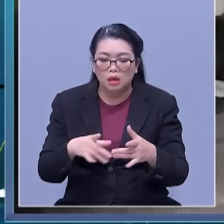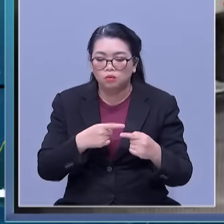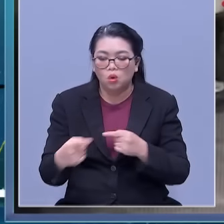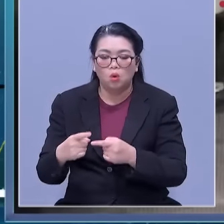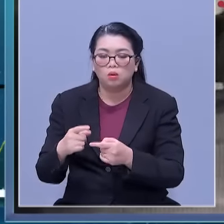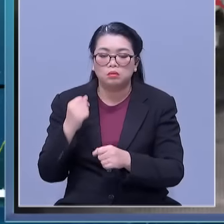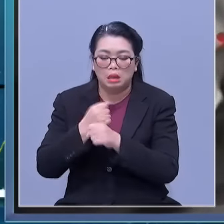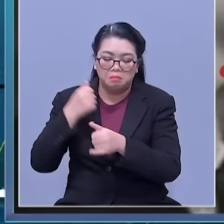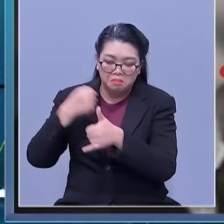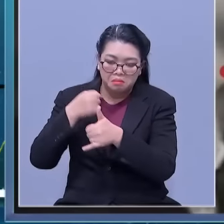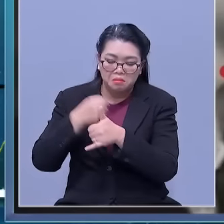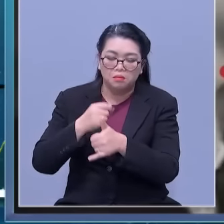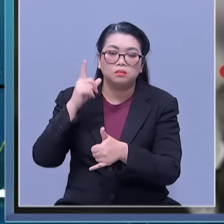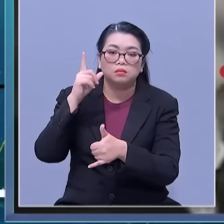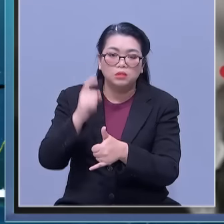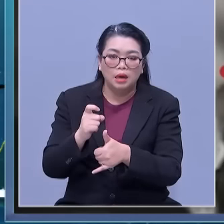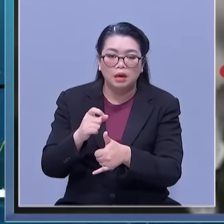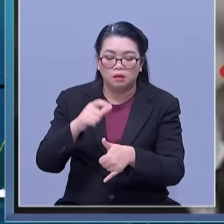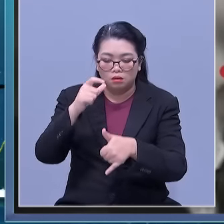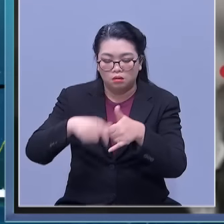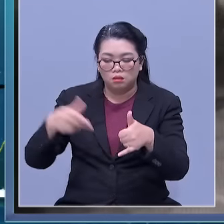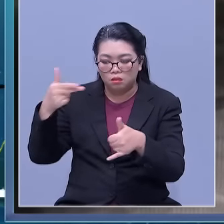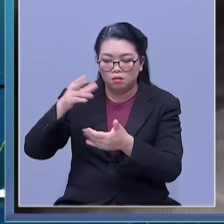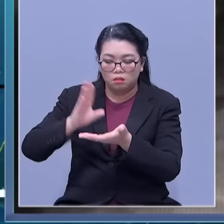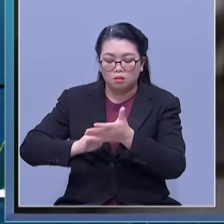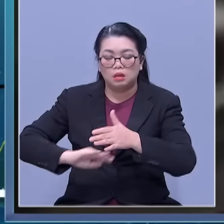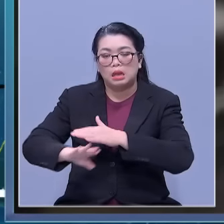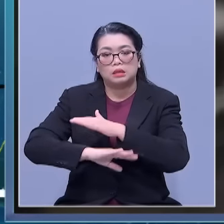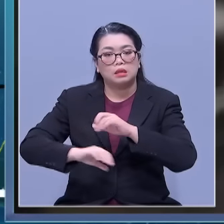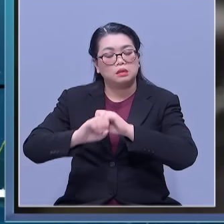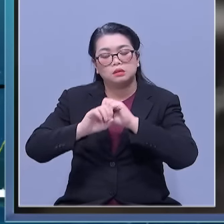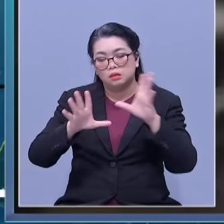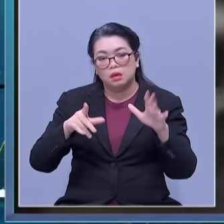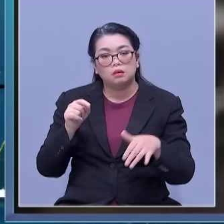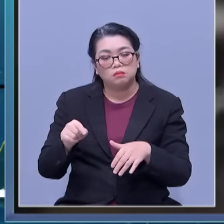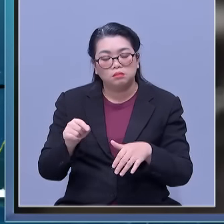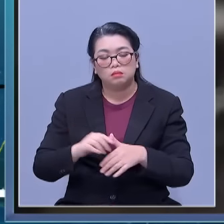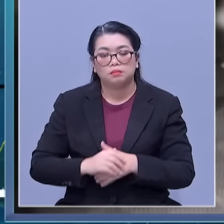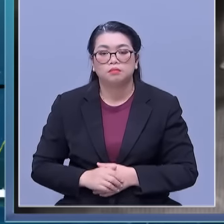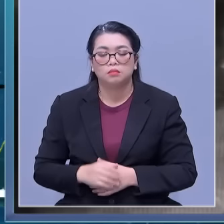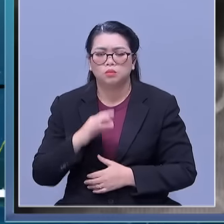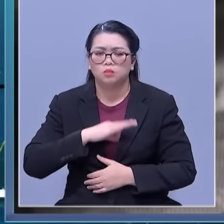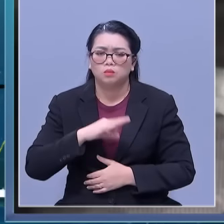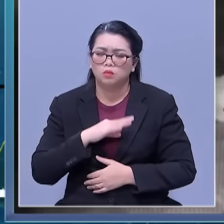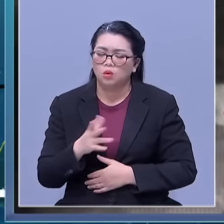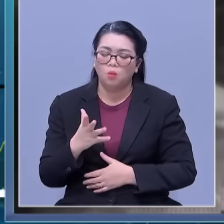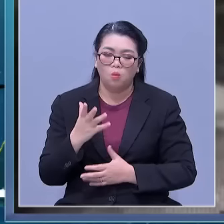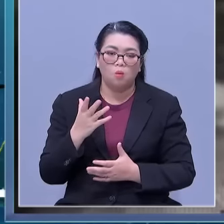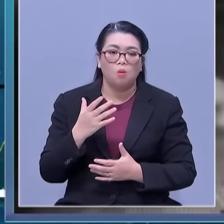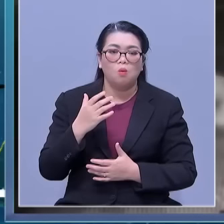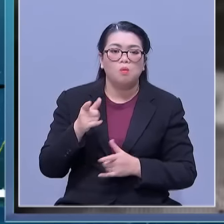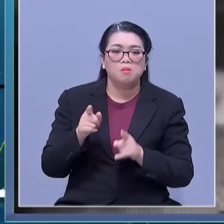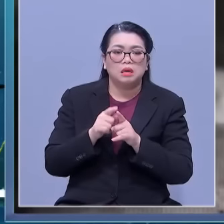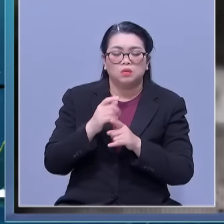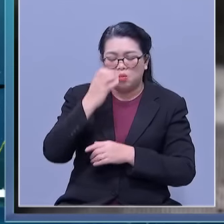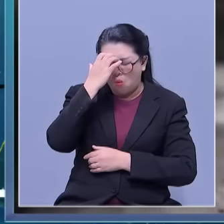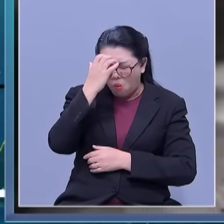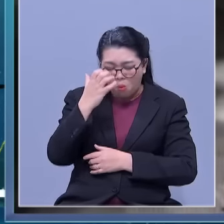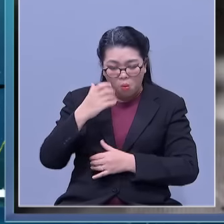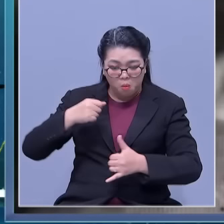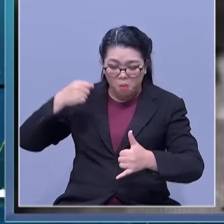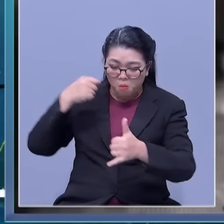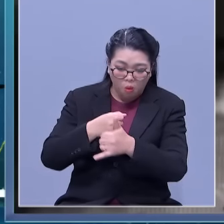จากกล้องวงจรปิดทำให้เห็นพฤติกรรมของในทอยหรือสิริชัยที่เป็นสามีเนี่ยนะคะก็เลยรู้สึกว่าโหโหดเหี้ยมอะไรขนาดนี ้